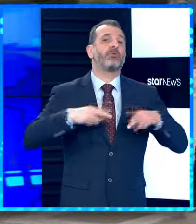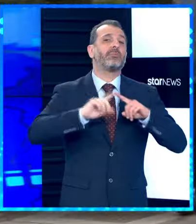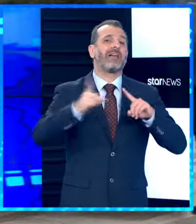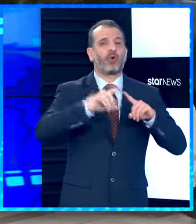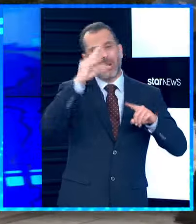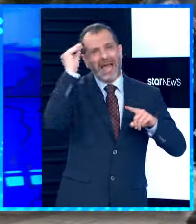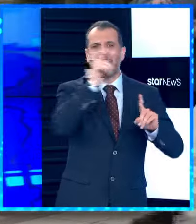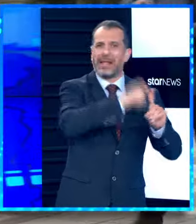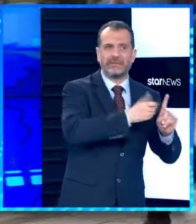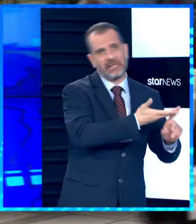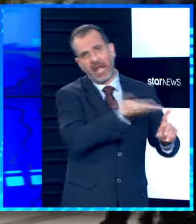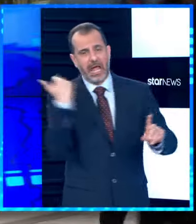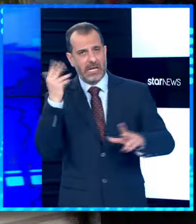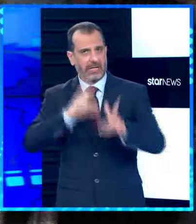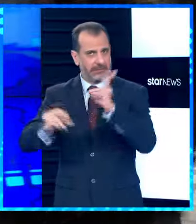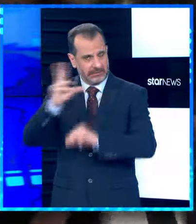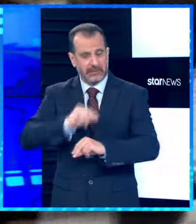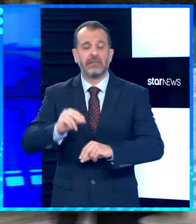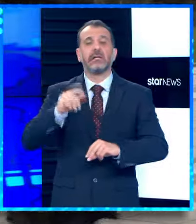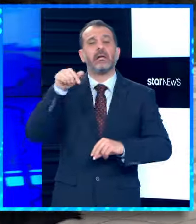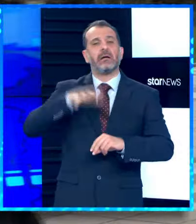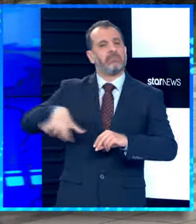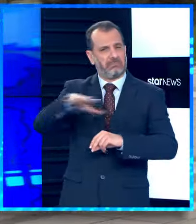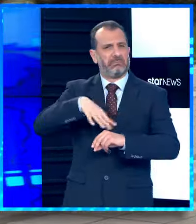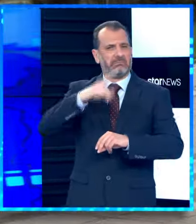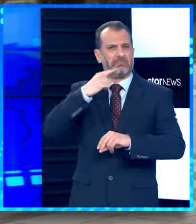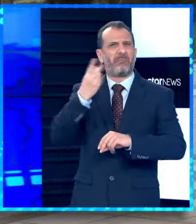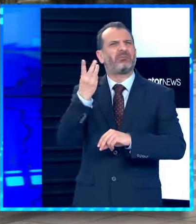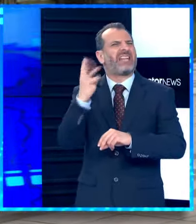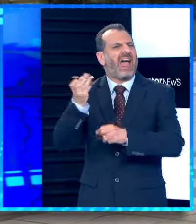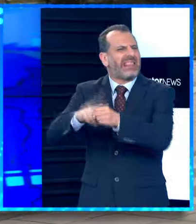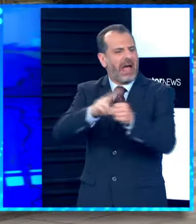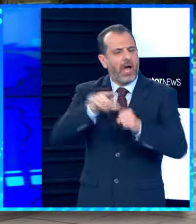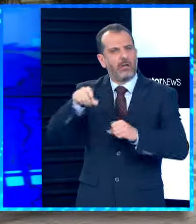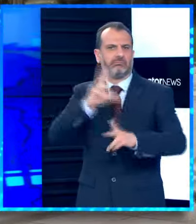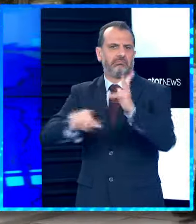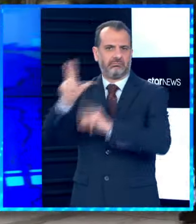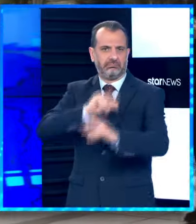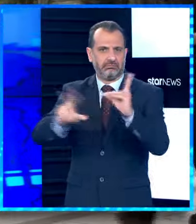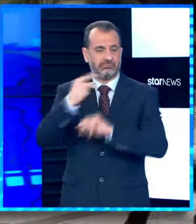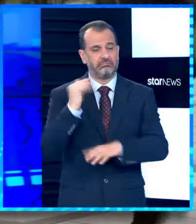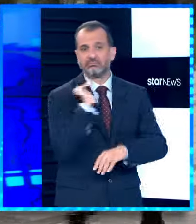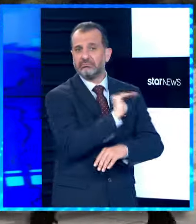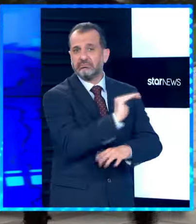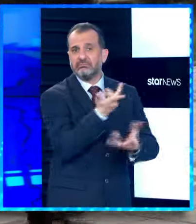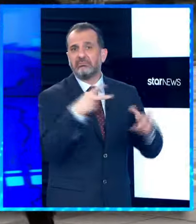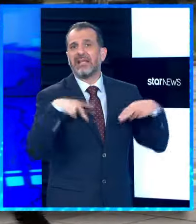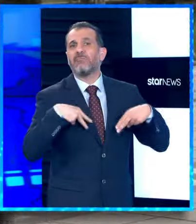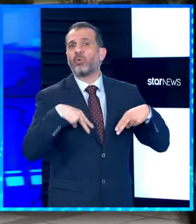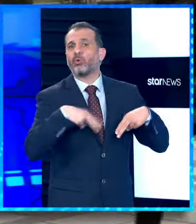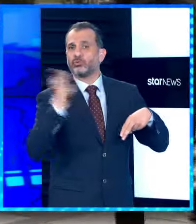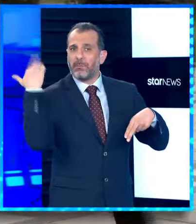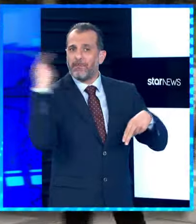Θεσσαλίας, προκειμένου να συζητήσουν τις εξελίξεις για τη δικαστική έρευνα, αλλά και να μάθουν από τον πρώην Υπουργό τι έγινε και τι δεν έγινε μετά το